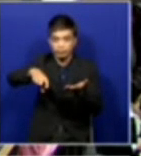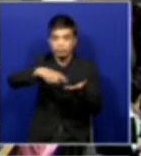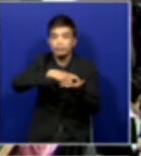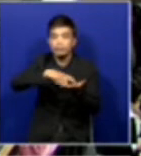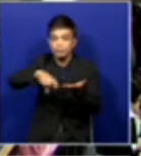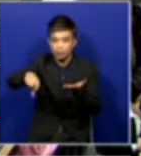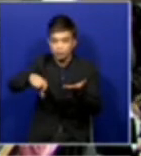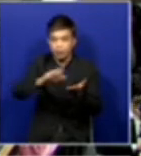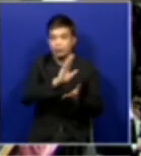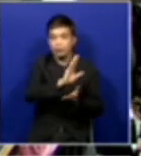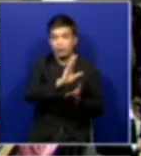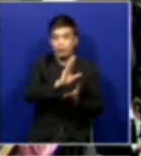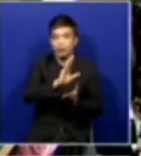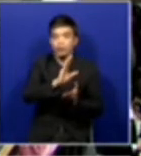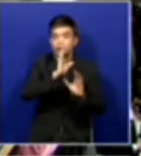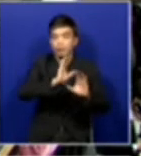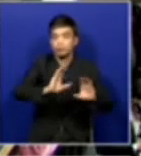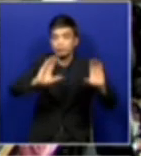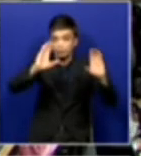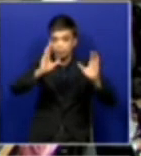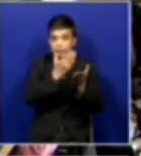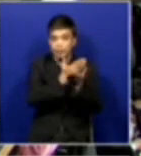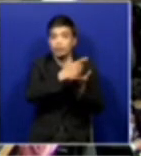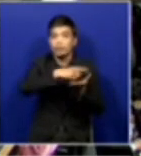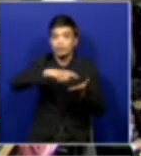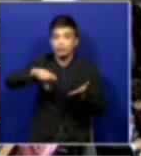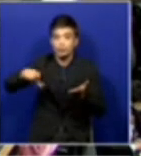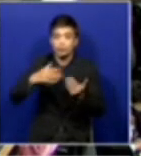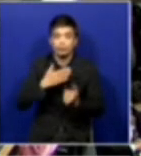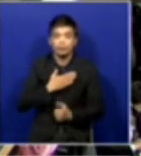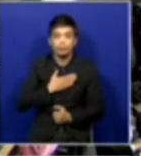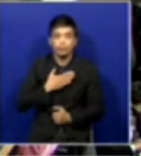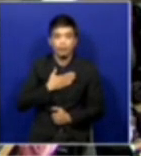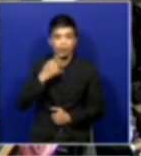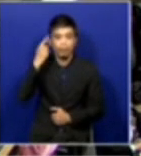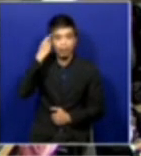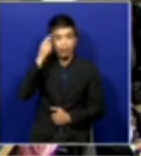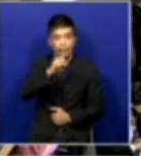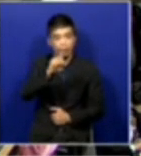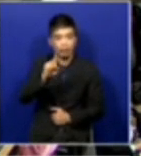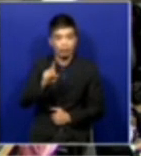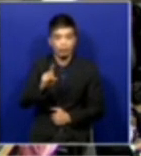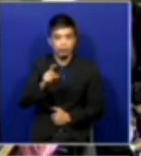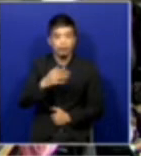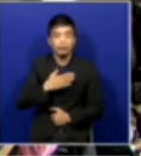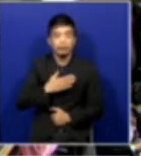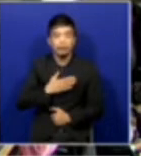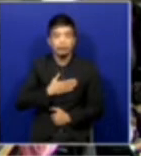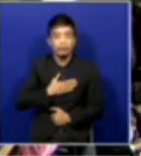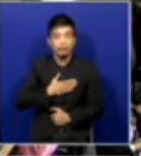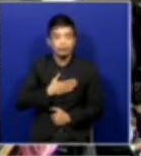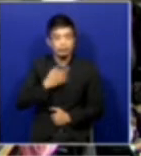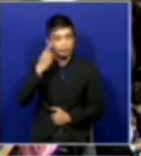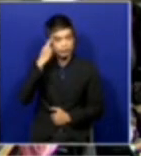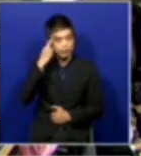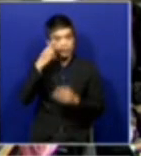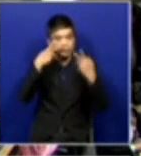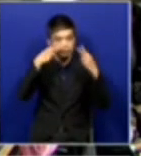ของรัฐบาลนี้นี่ผมมีข้อสงสัยครับเมื่อกี้ท่านนายกมาชี้แจง